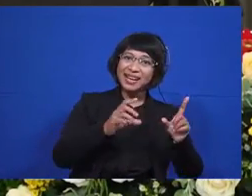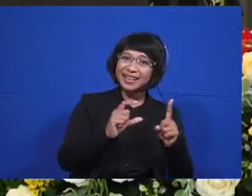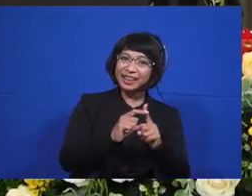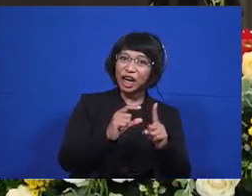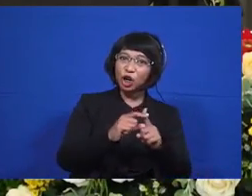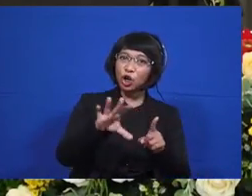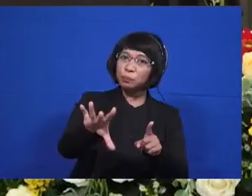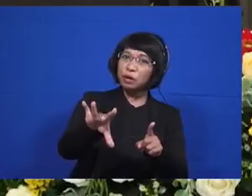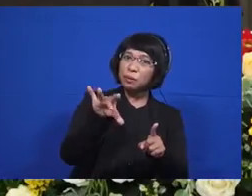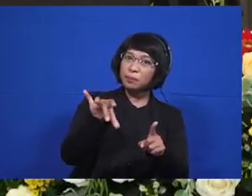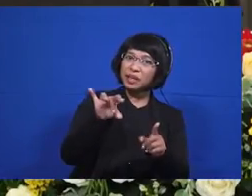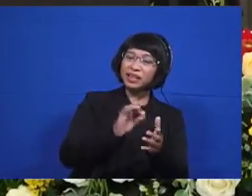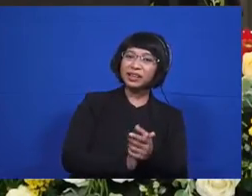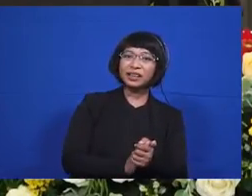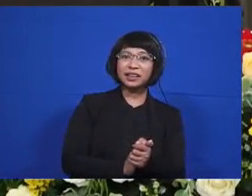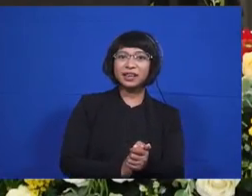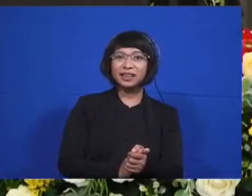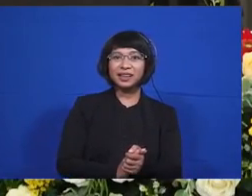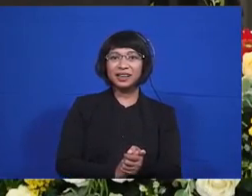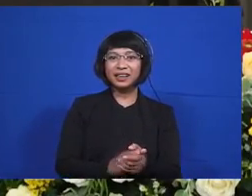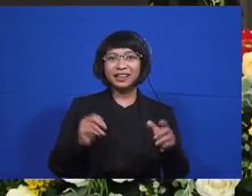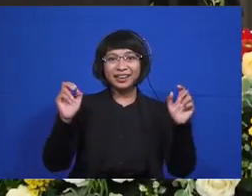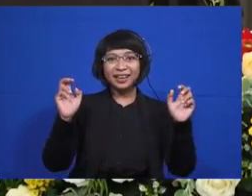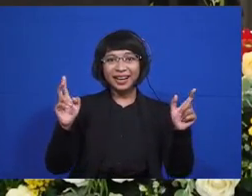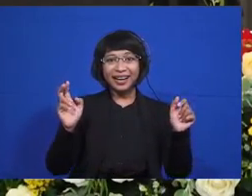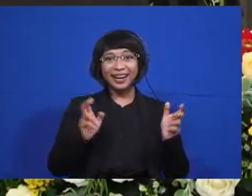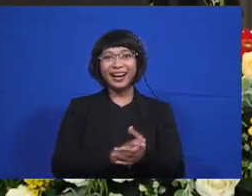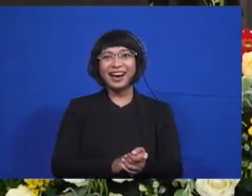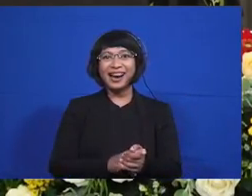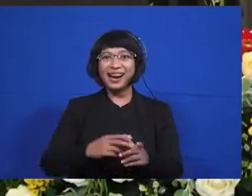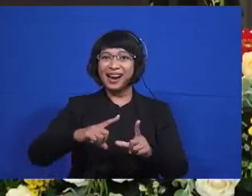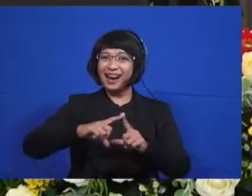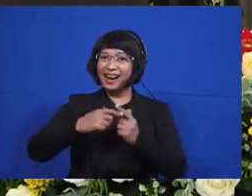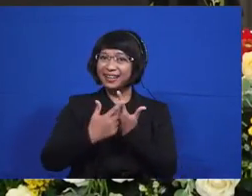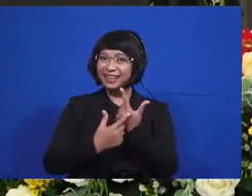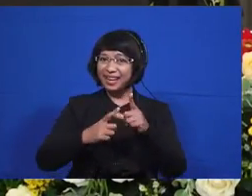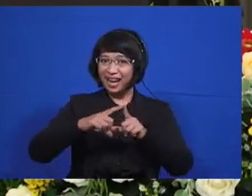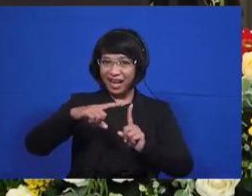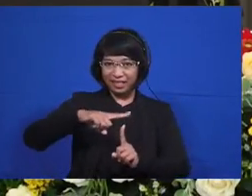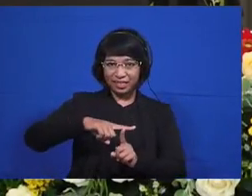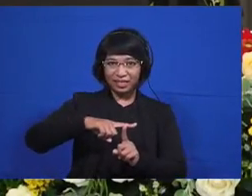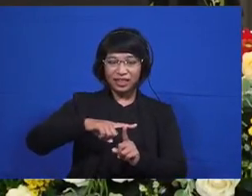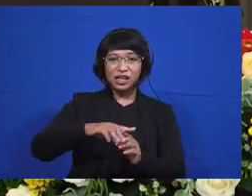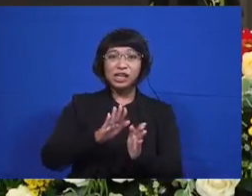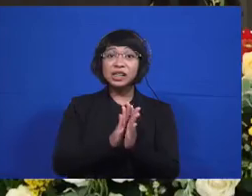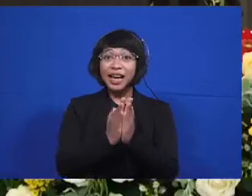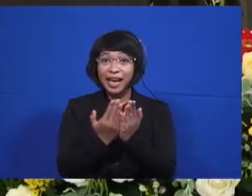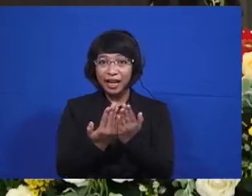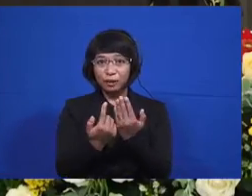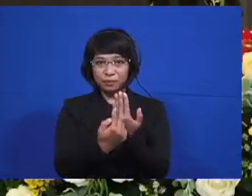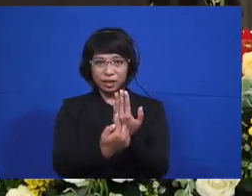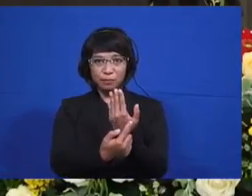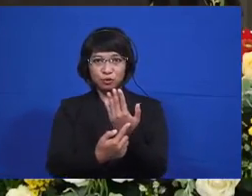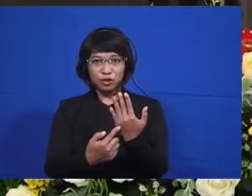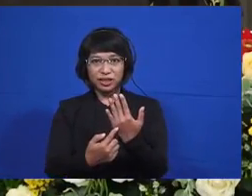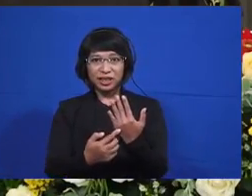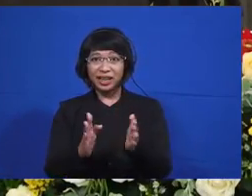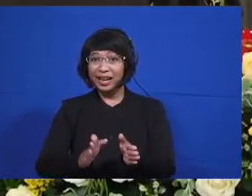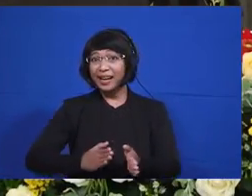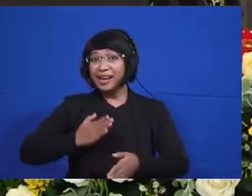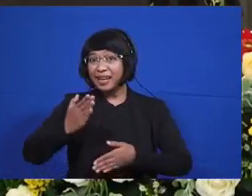menyala-nyala dan layanilah Tuhan. Maka nanti kalau mau melihat secara detail apa